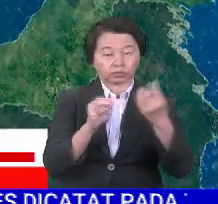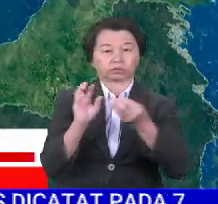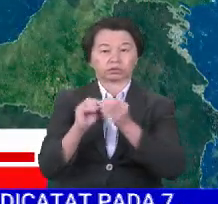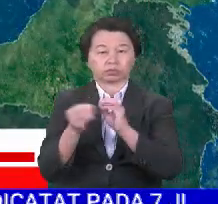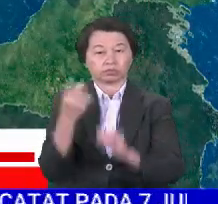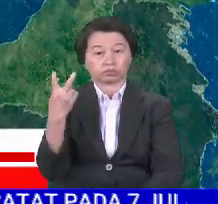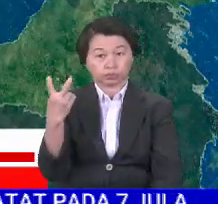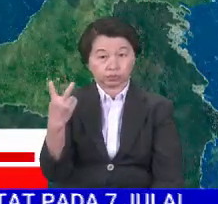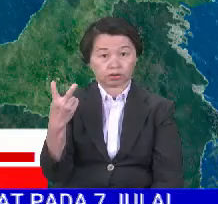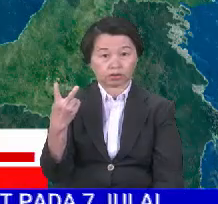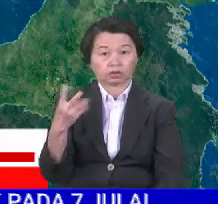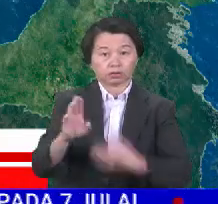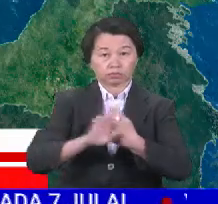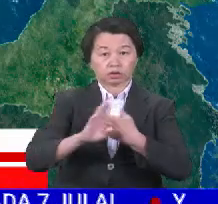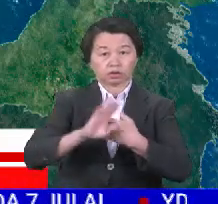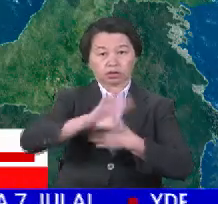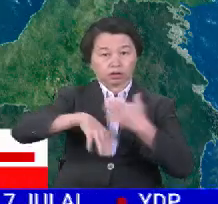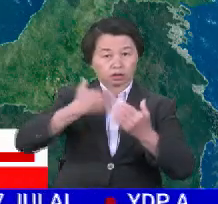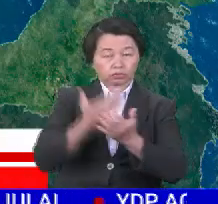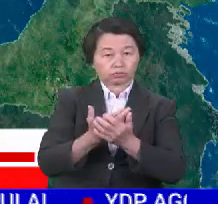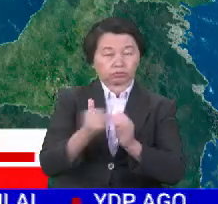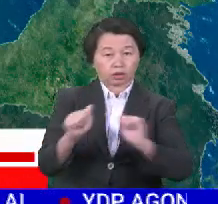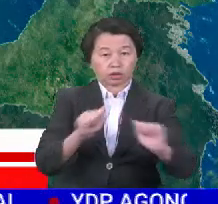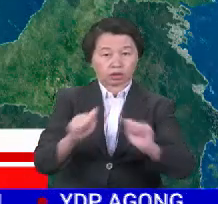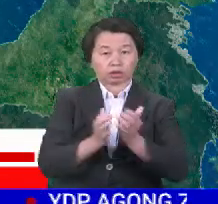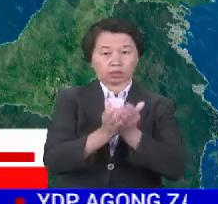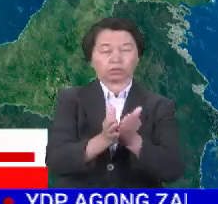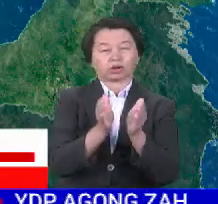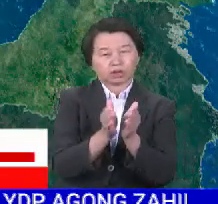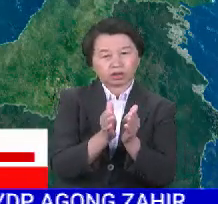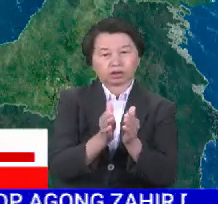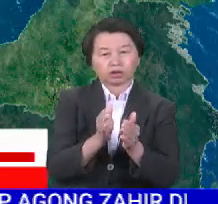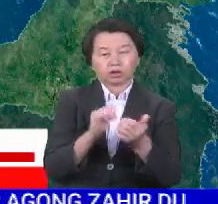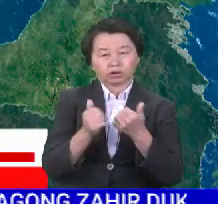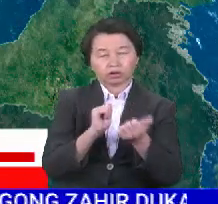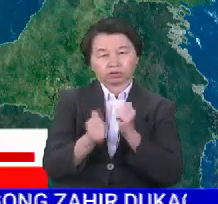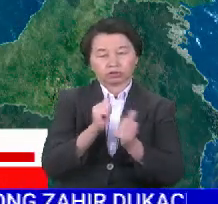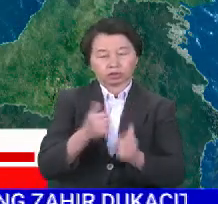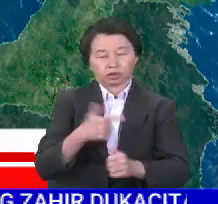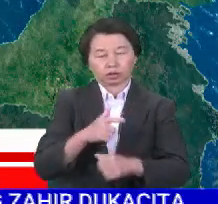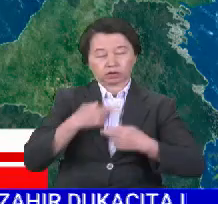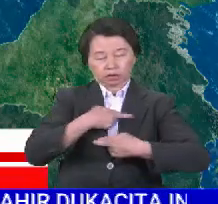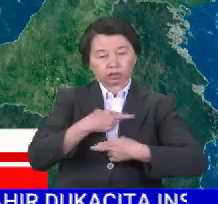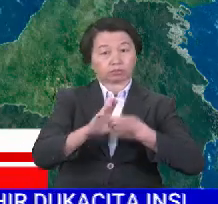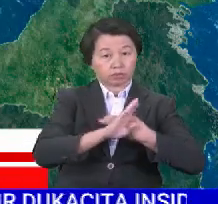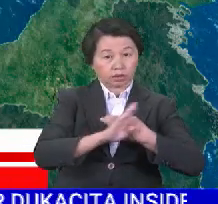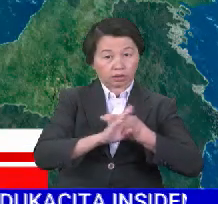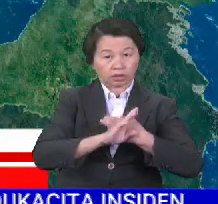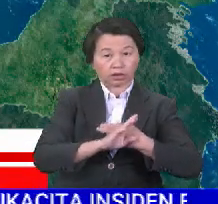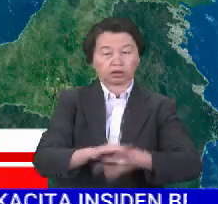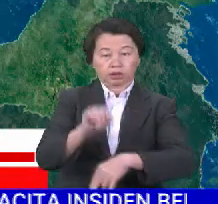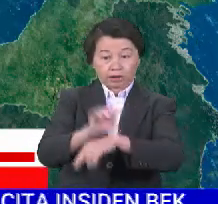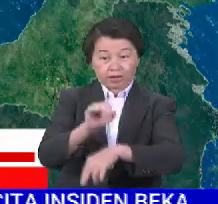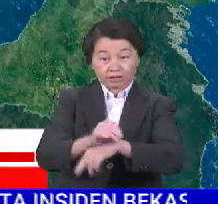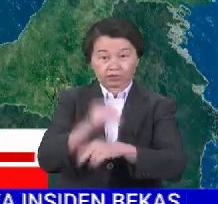juga kedua berbahaya ke atas semua aktiviti melibatkan bot-bot kecil, sukarelaut dan juga rekreasi laut. Oleh hal yang demikian,